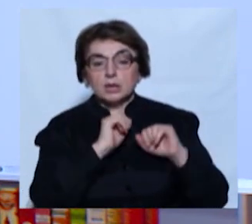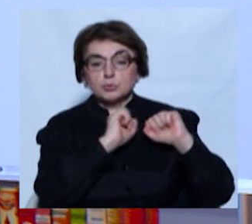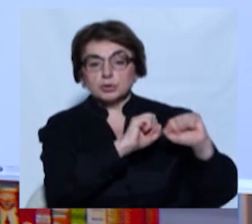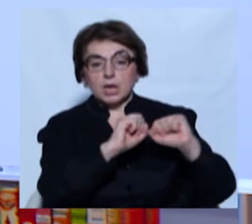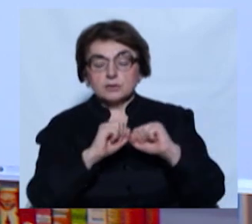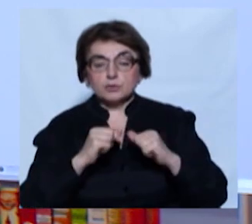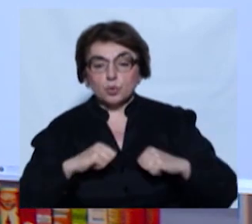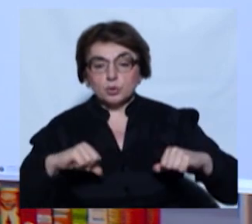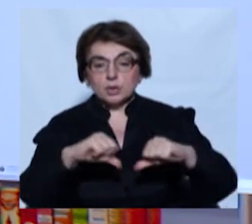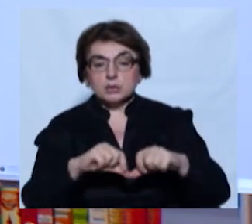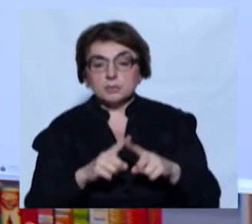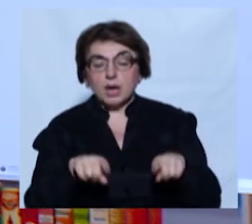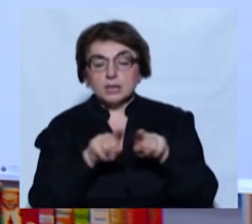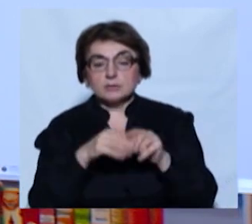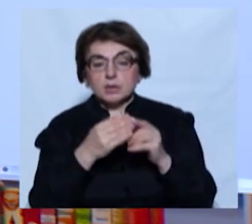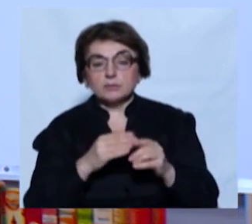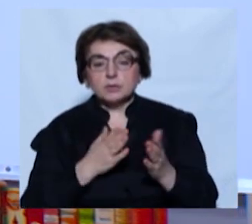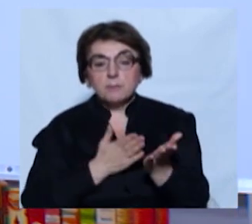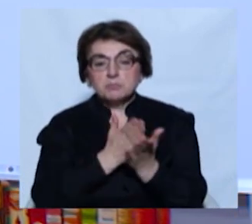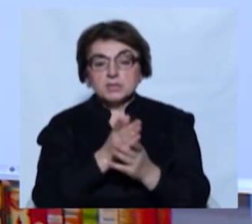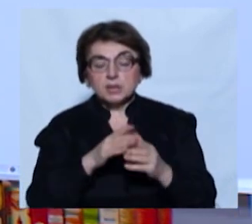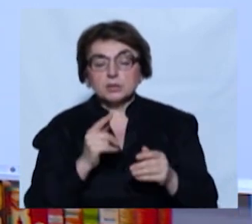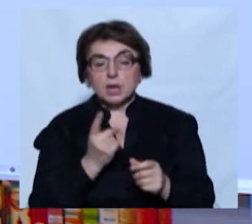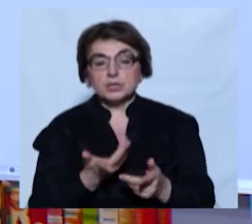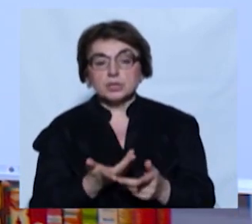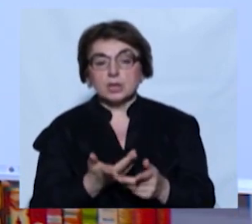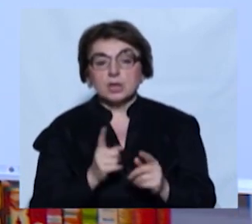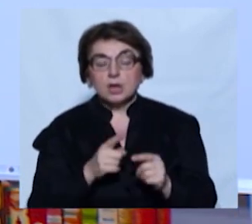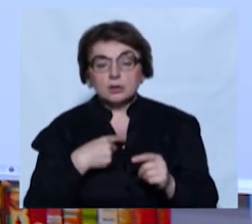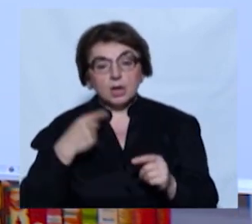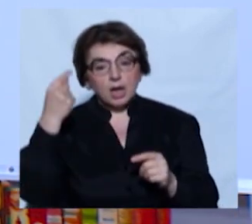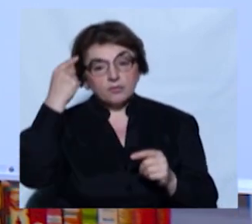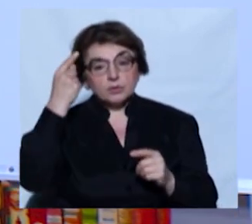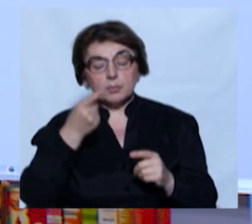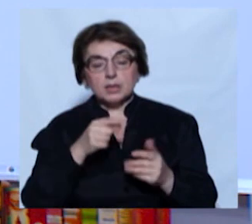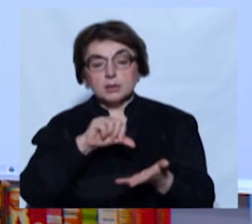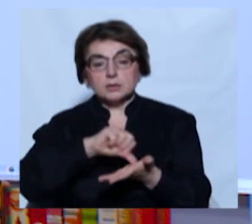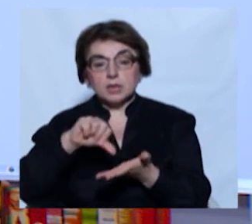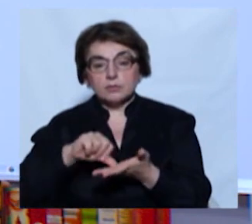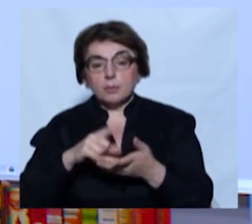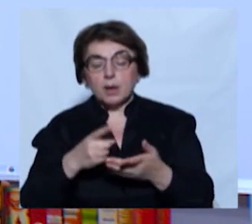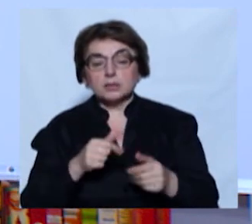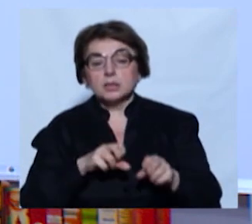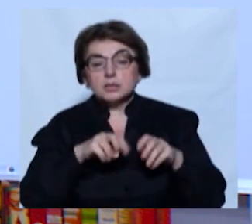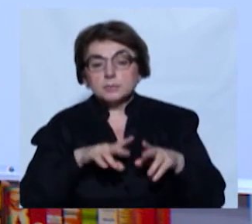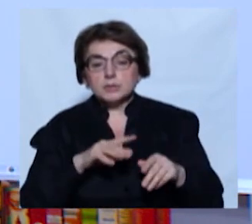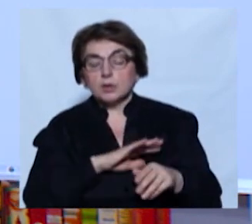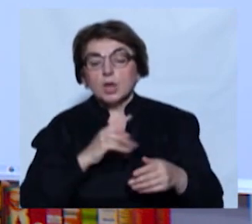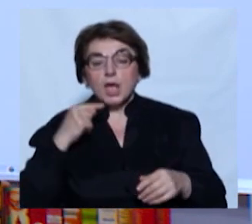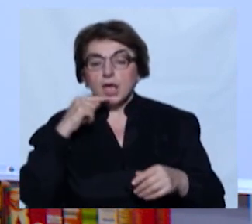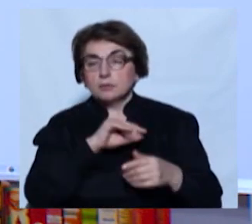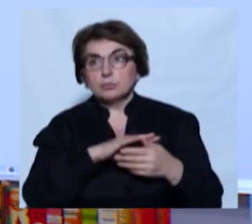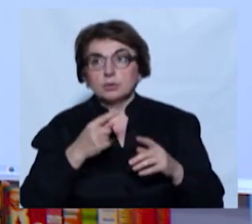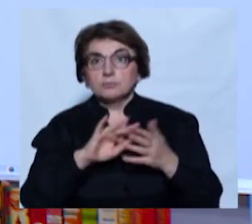ორგანიზაციები და თავისთავად მიზანით შემდგომში მდგომარეობს, რომ გავაანალიზოთ მათი როლი გლობალური და გლობალური